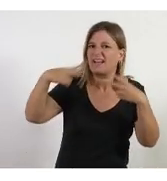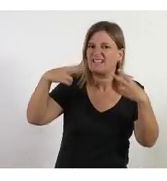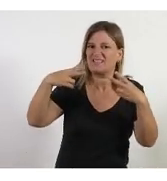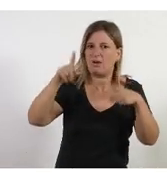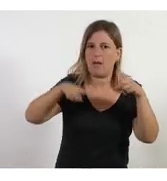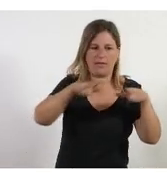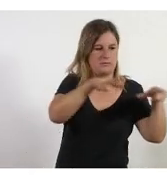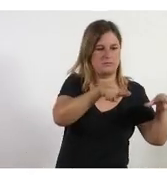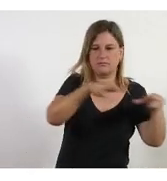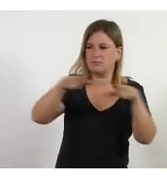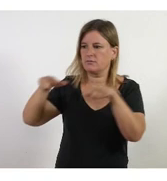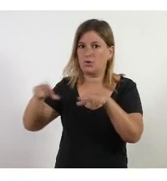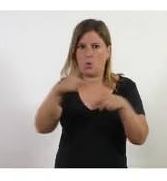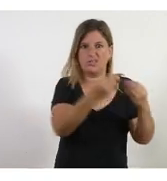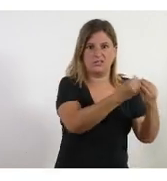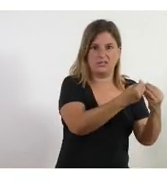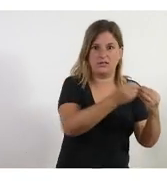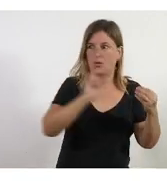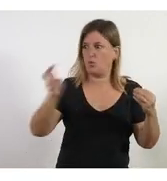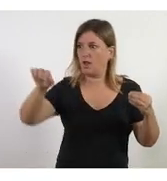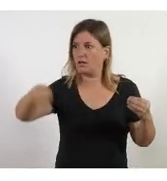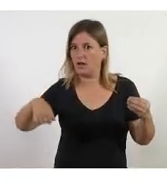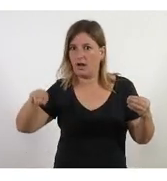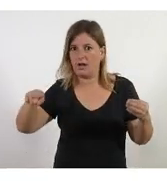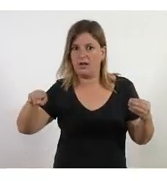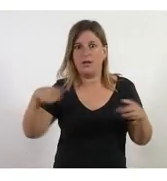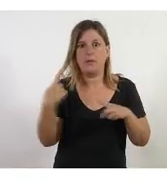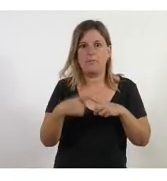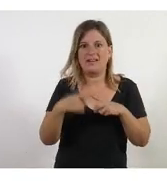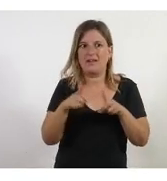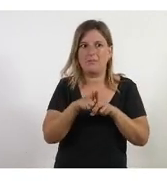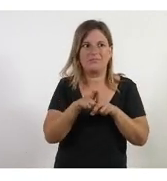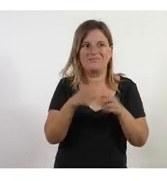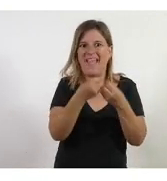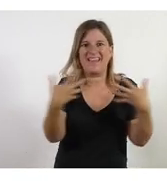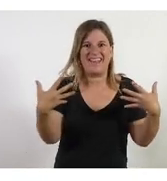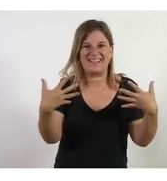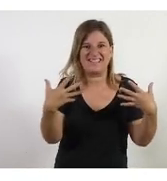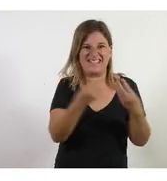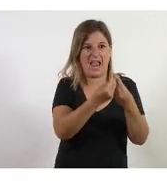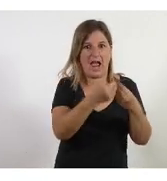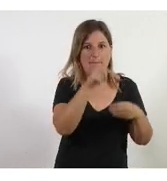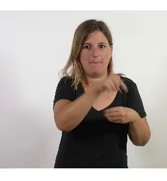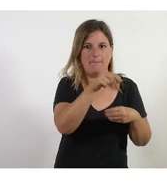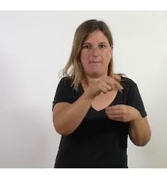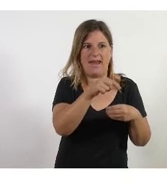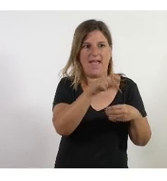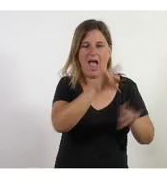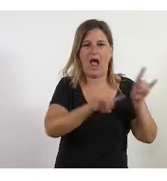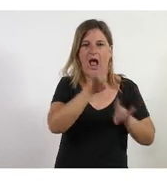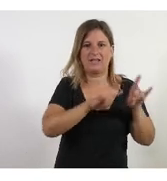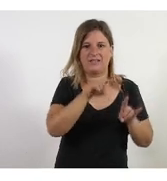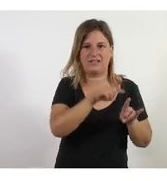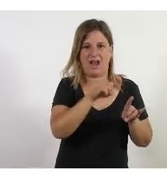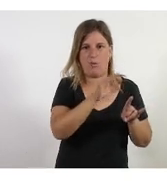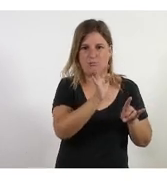de l'altre, un està ple de gent i l'altre no hi ha ningú. Per què? Perquè l'energia en el que està ple de gent és una energia que atrau, és una